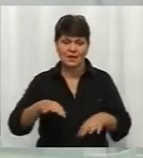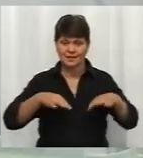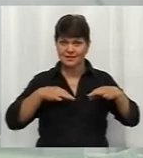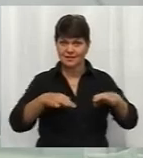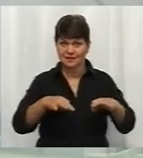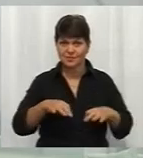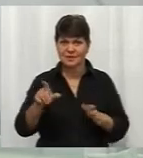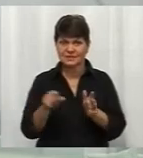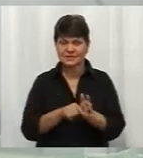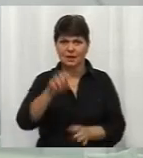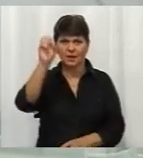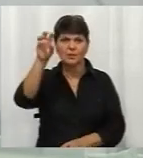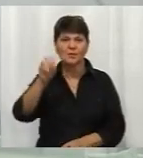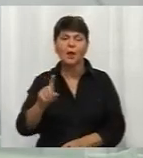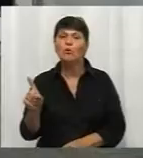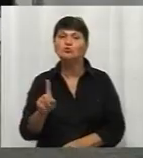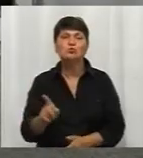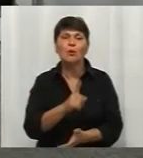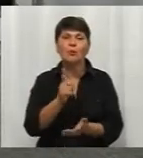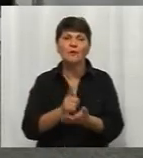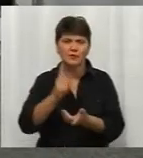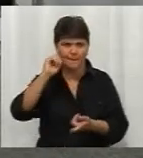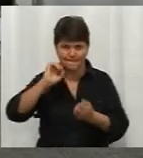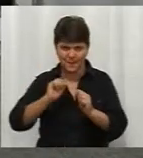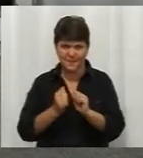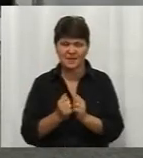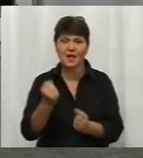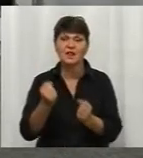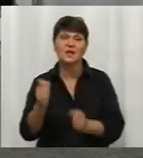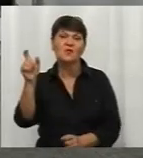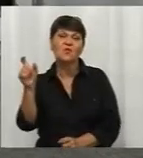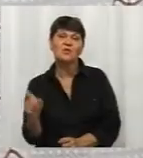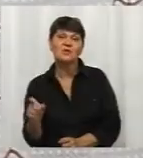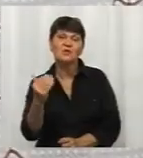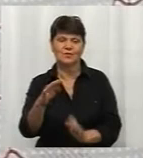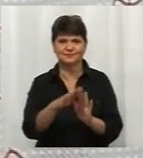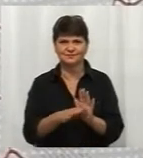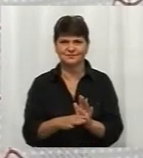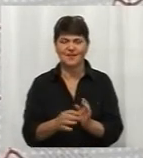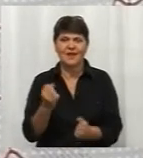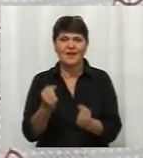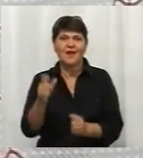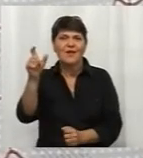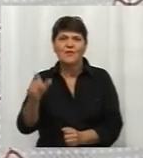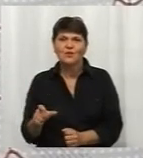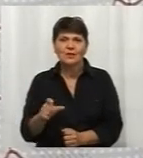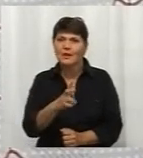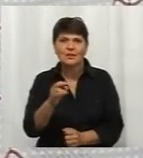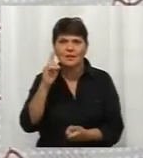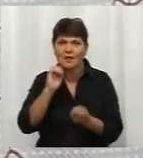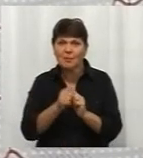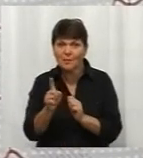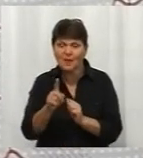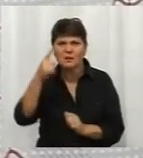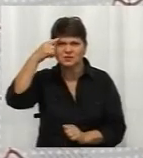із маячками? Що має пам'ятати водій, як йому діяти алгоритм? Водій повинен не пам'ятати, а знати правила